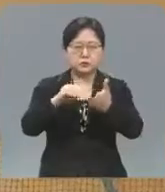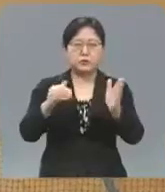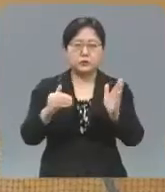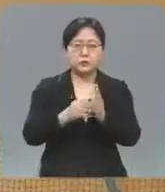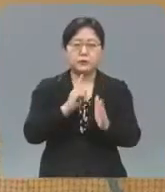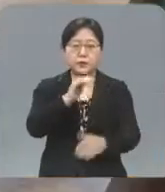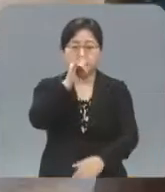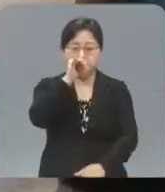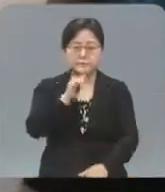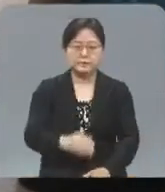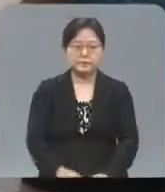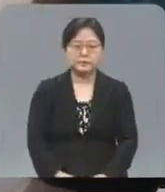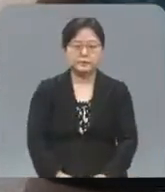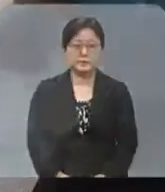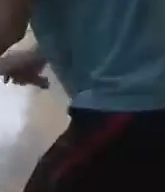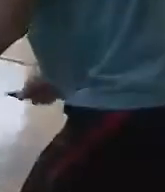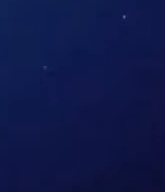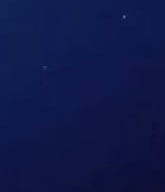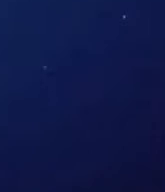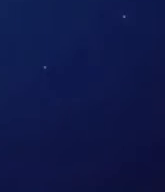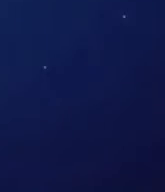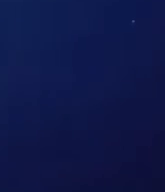것으로 알려졌습니다.